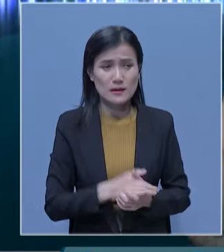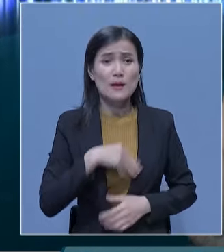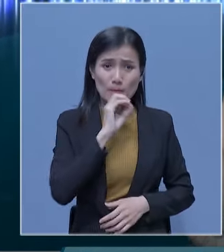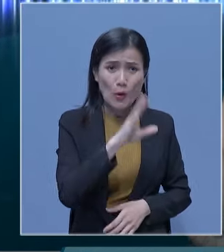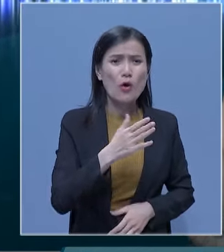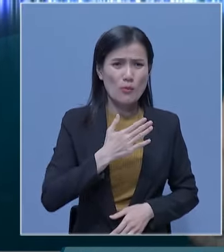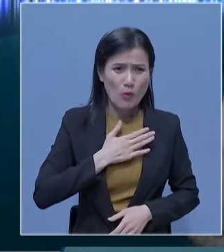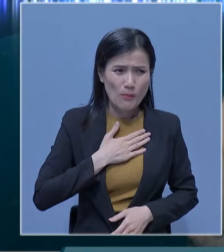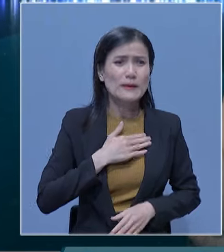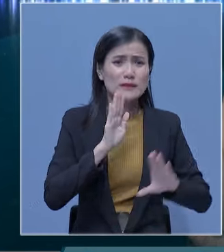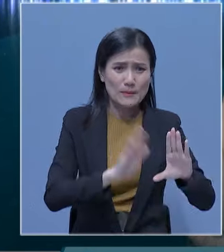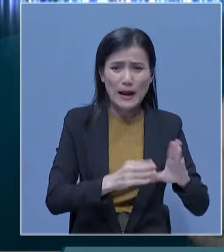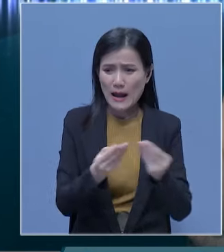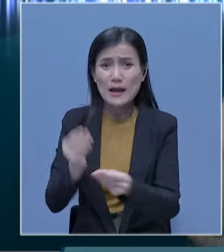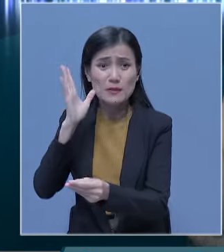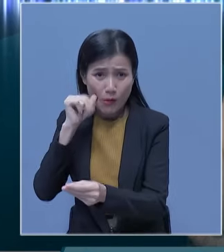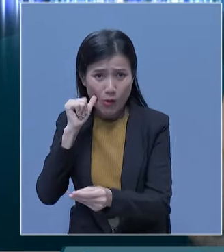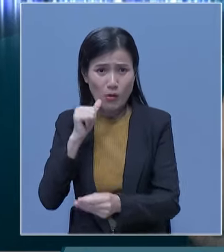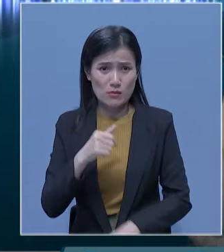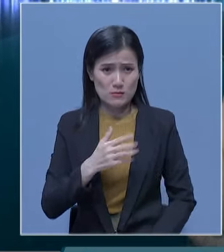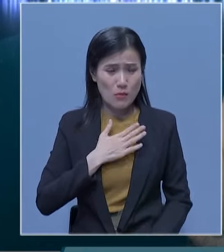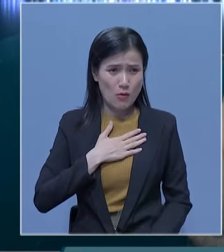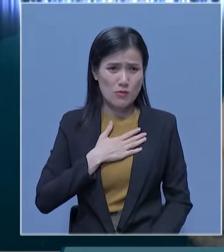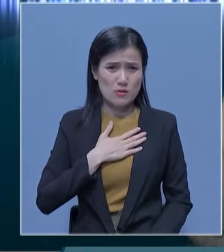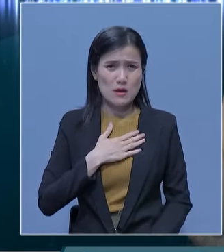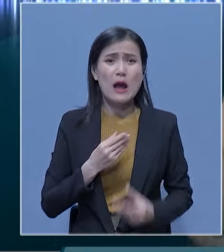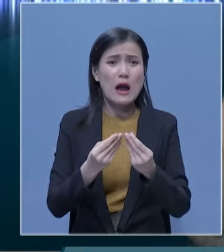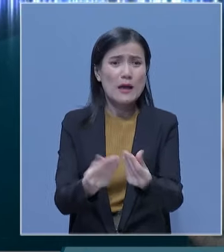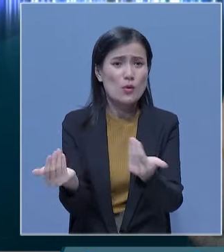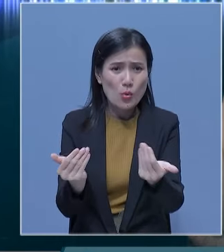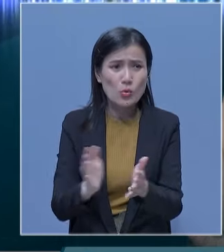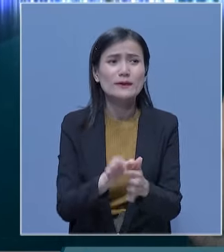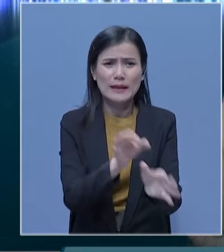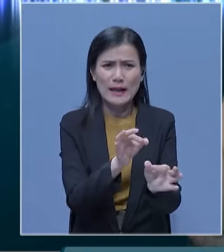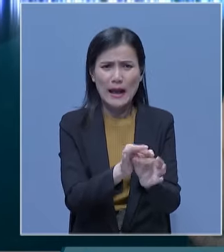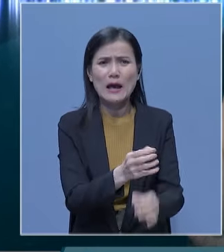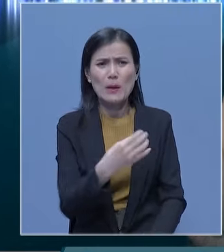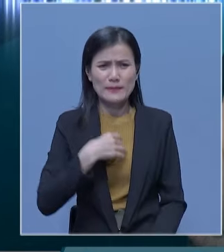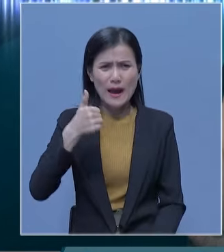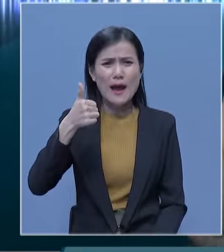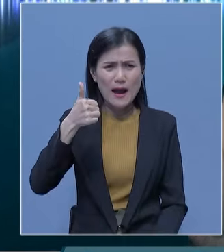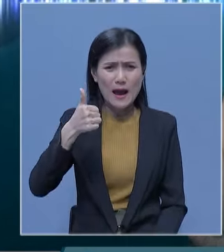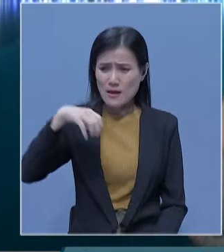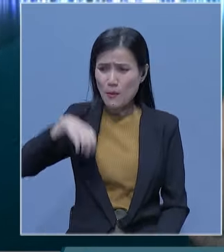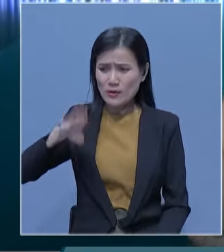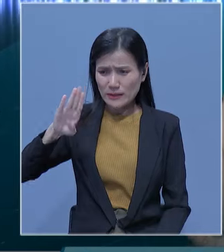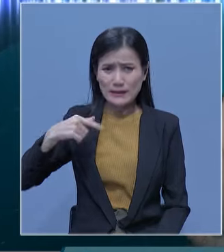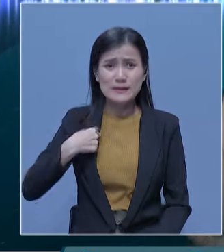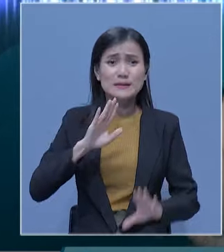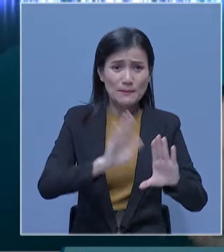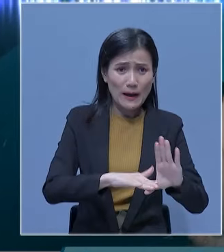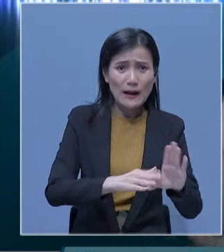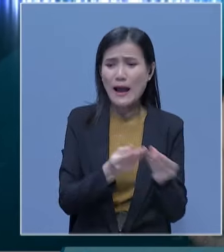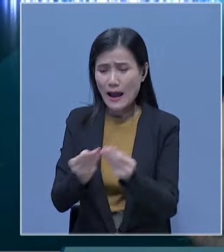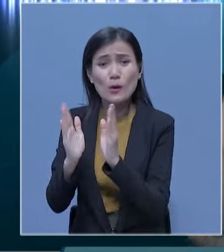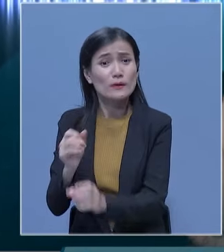พ่อผมอายุมากแล้วทำธุรกรรมไม่ได้ผมต้องทำแทนอันเนี้ยธนาคารเขาอนุญาตได้อยู่แล้วบริษัทเปิดให้พนักงานน